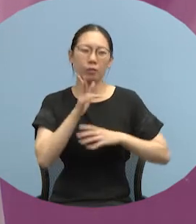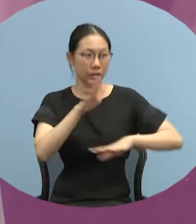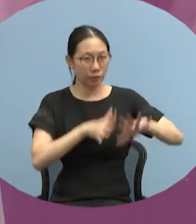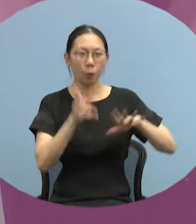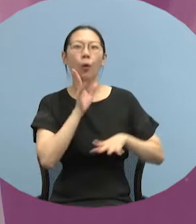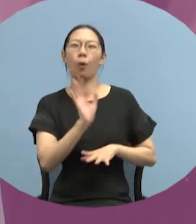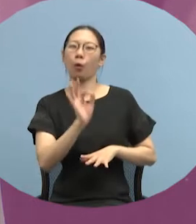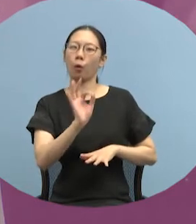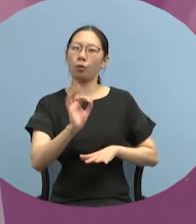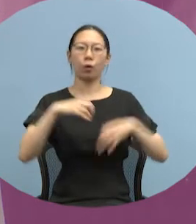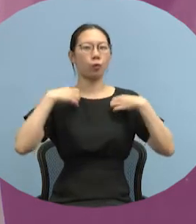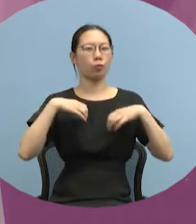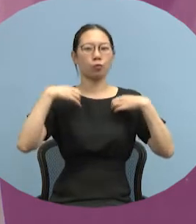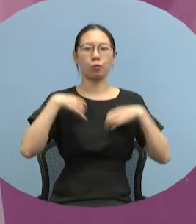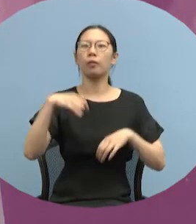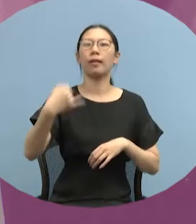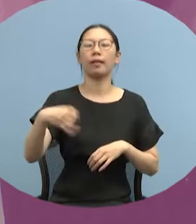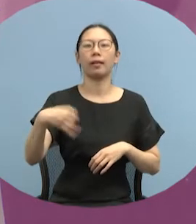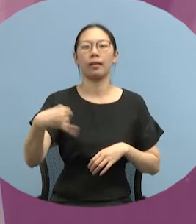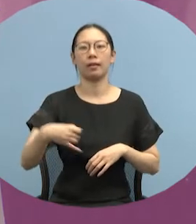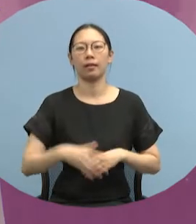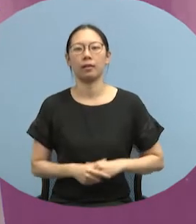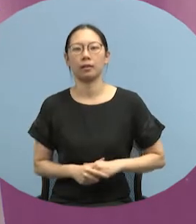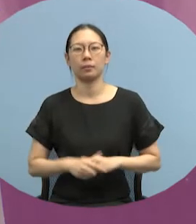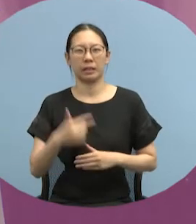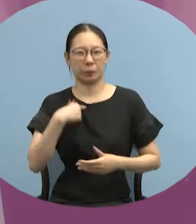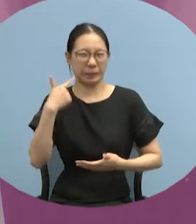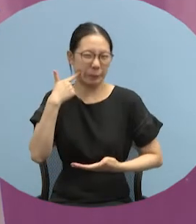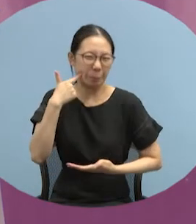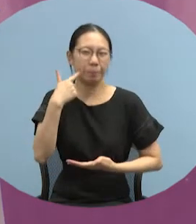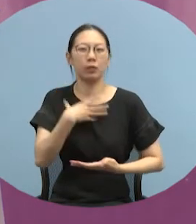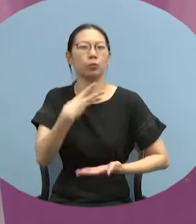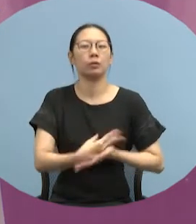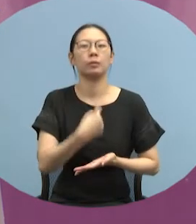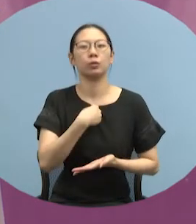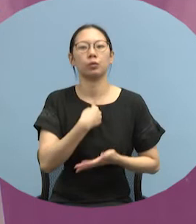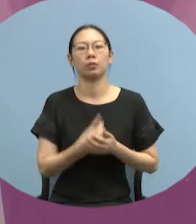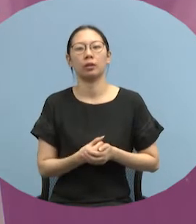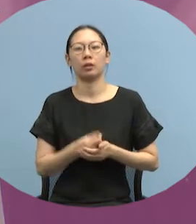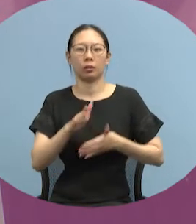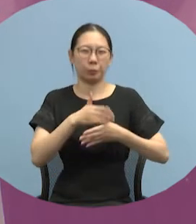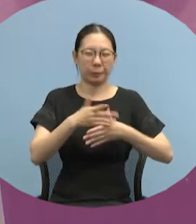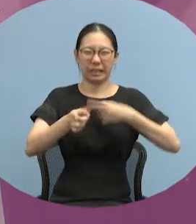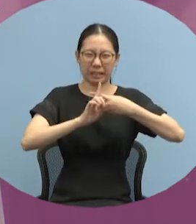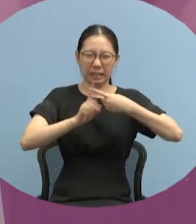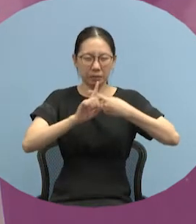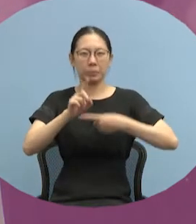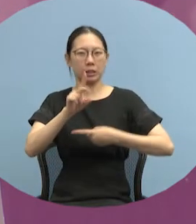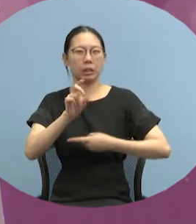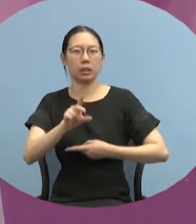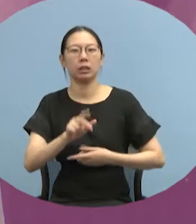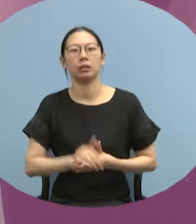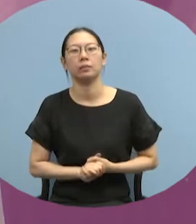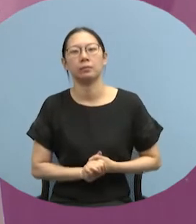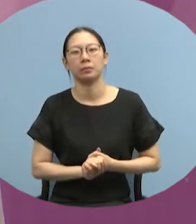呢，不能夠掉以輕心，應該更加的謹慎，因為啲風險和暗湧呢仍然是存